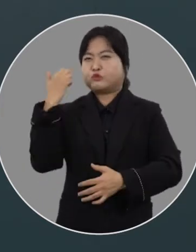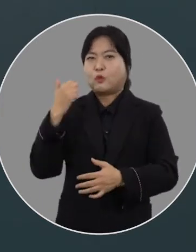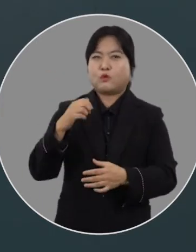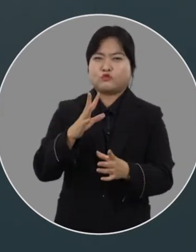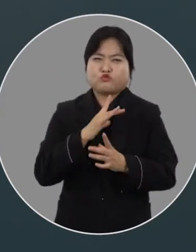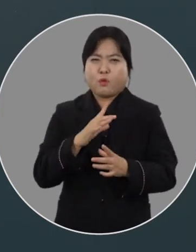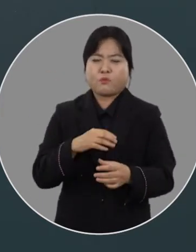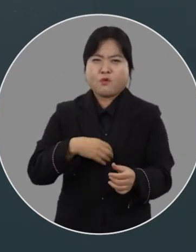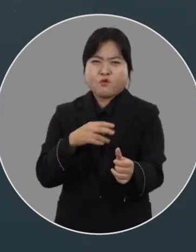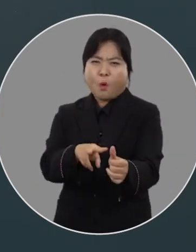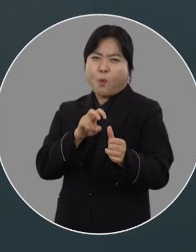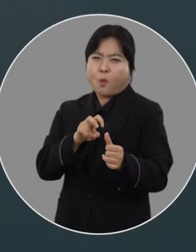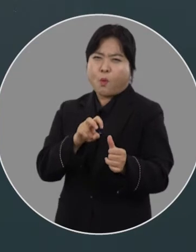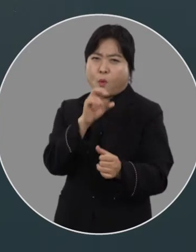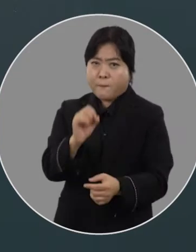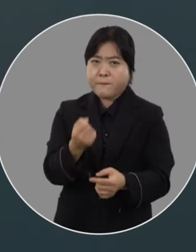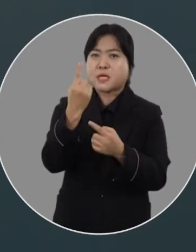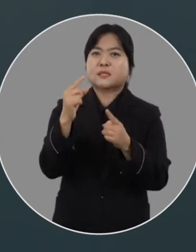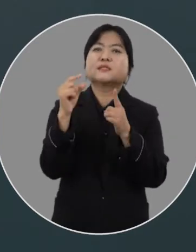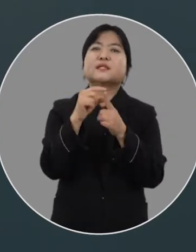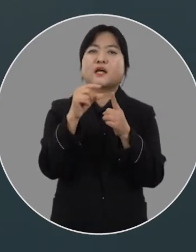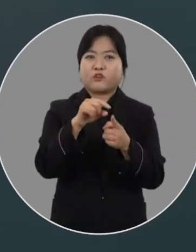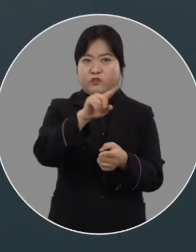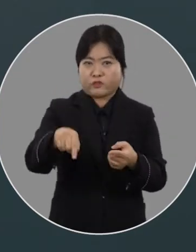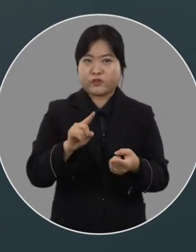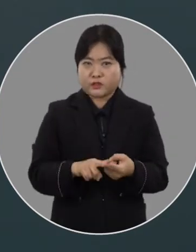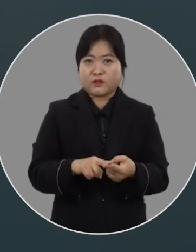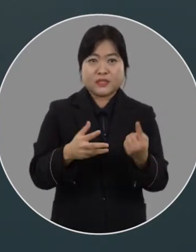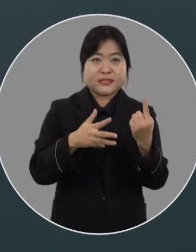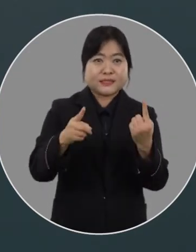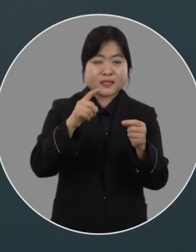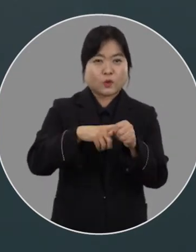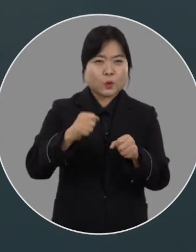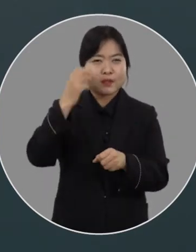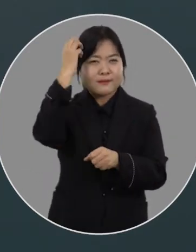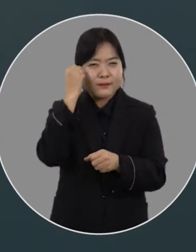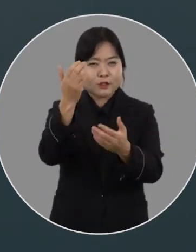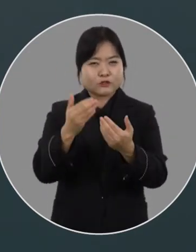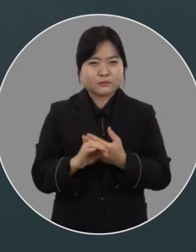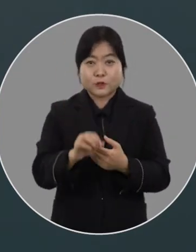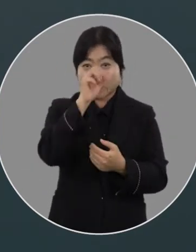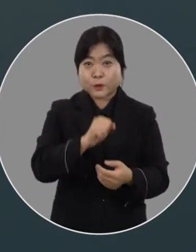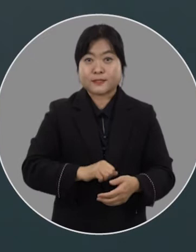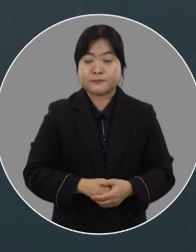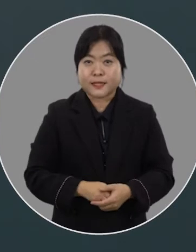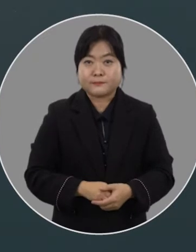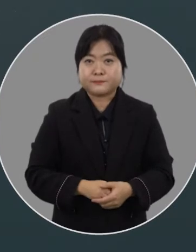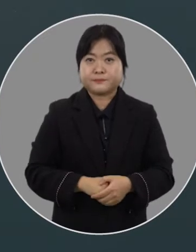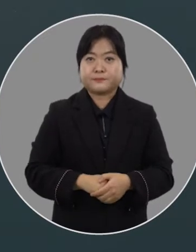두려움과 혐오를 불러일으킬 수 있는 그러한 단어라는 사실들을 여러분들이 1차적으로 기억해 주시면